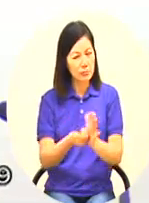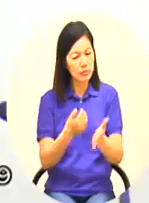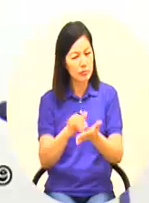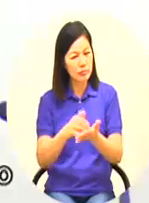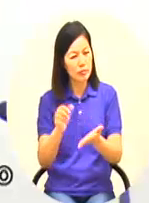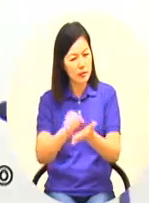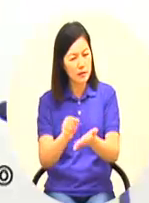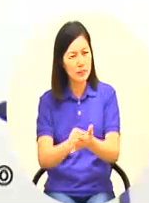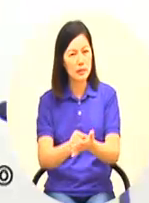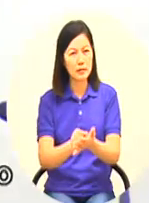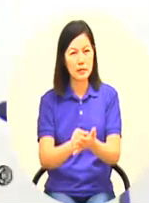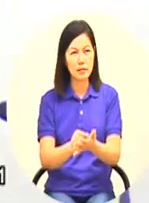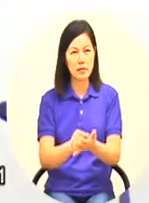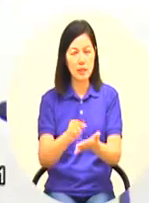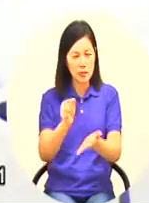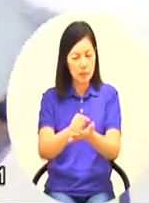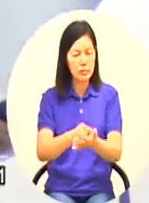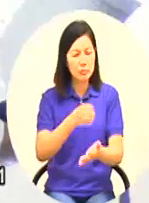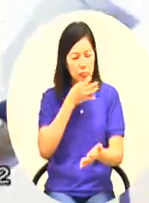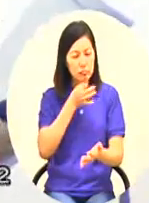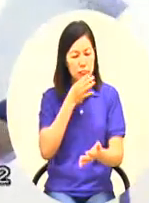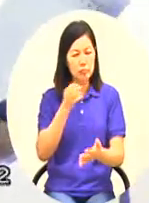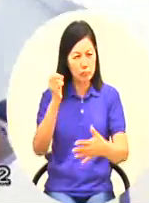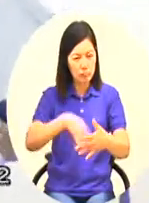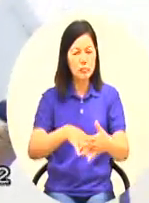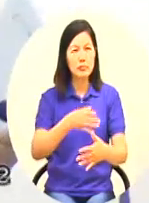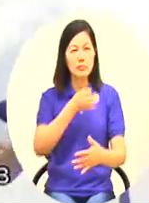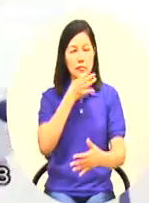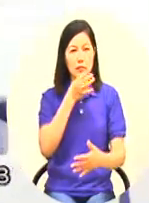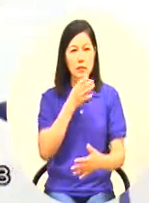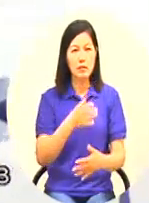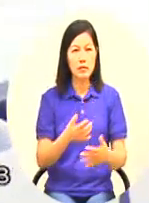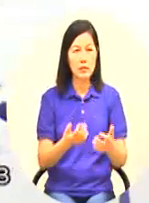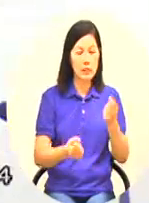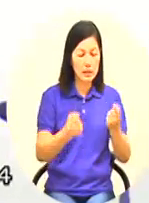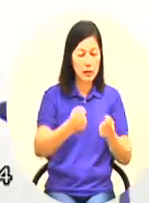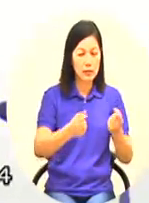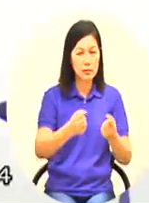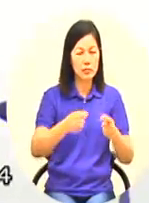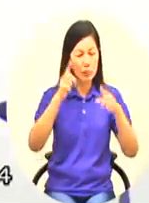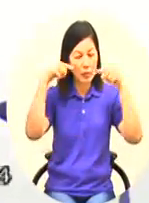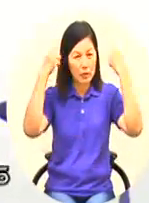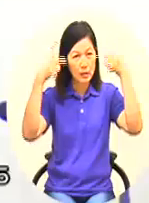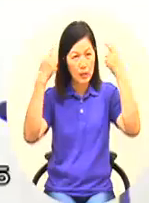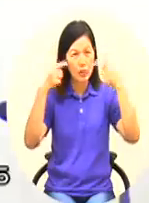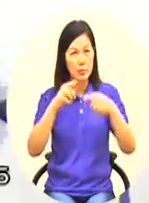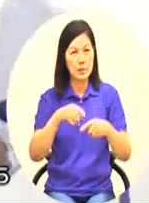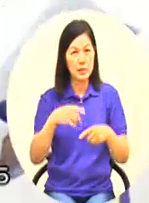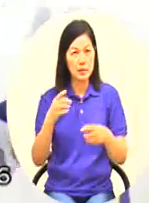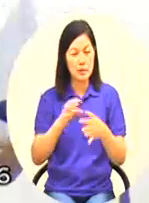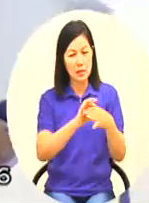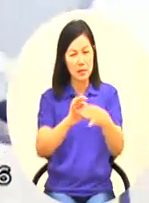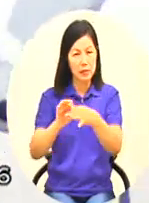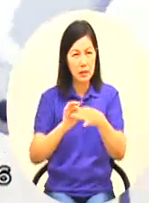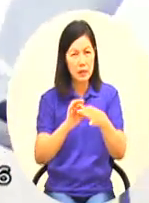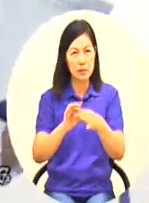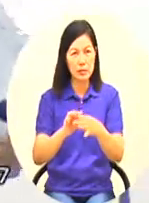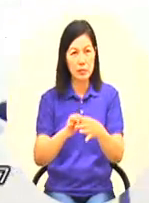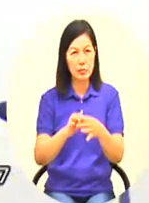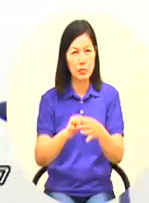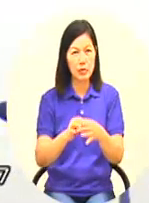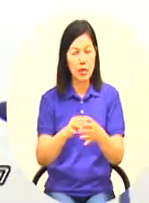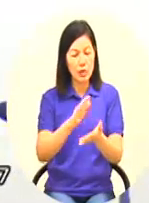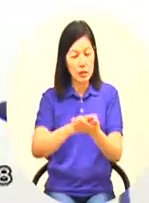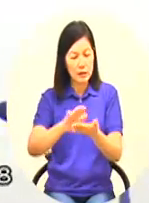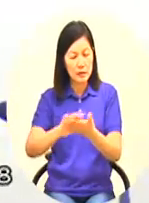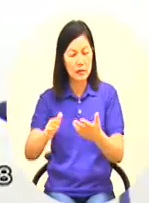它充足的一个编列。那这些机具呢？平常我们经常在跟我们区队联络的一些机具，这是最常